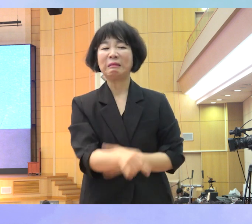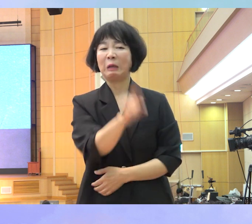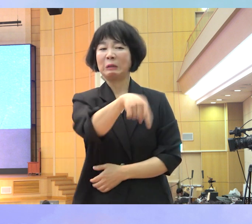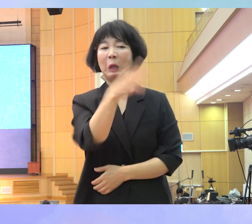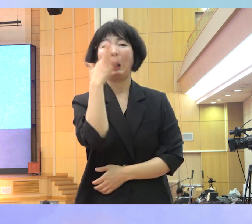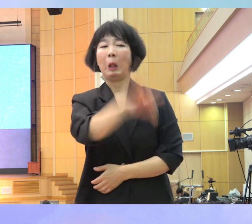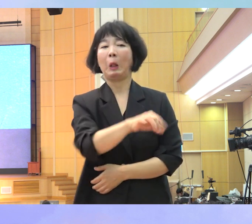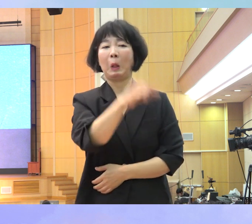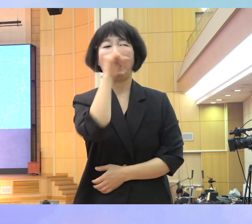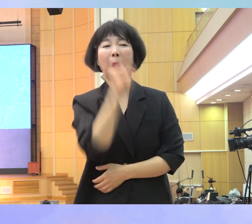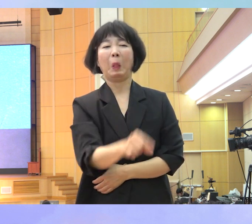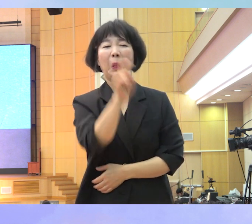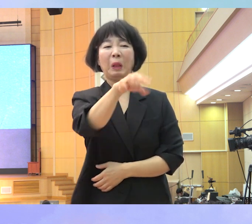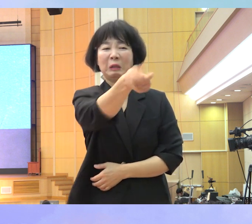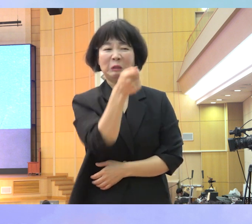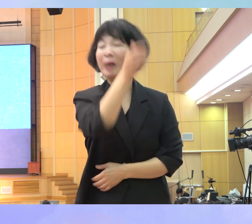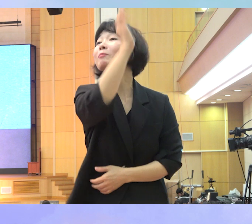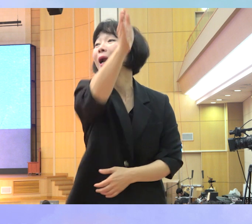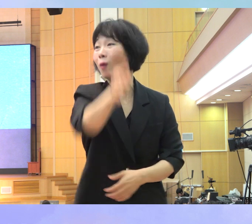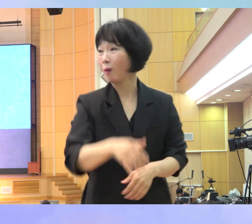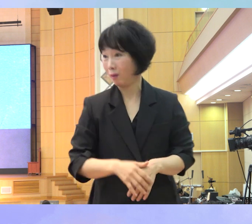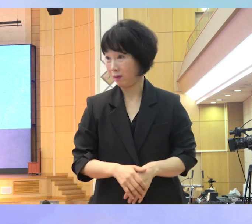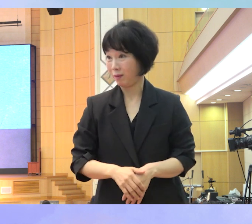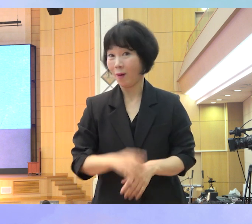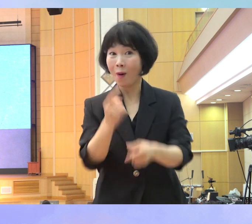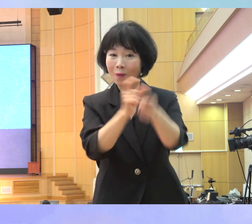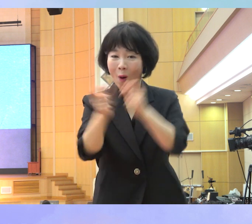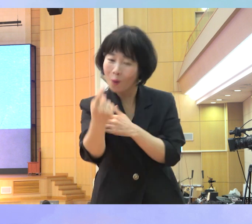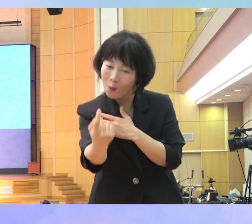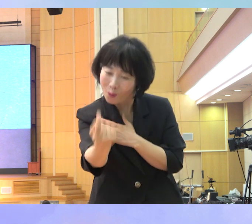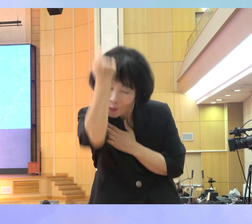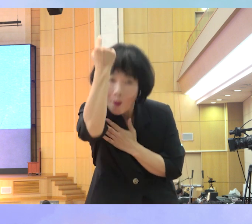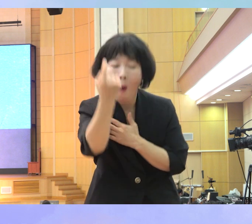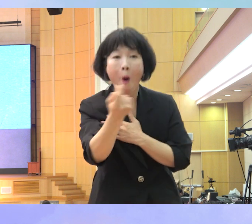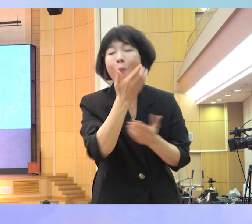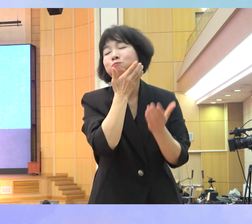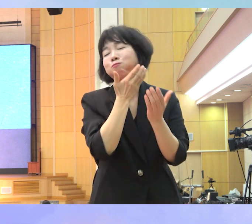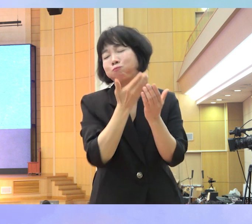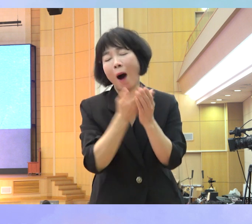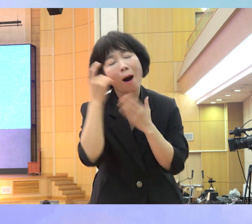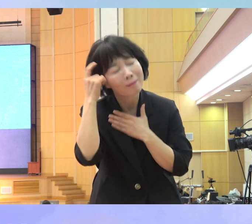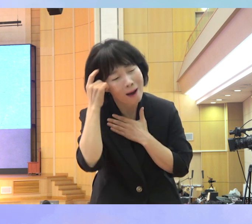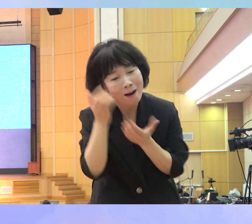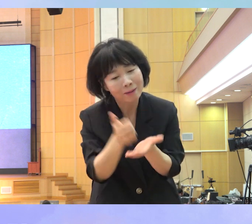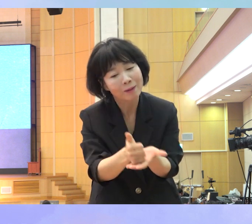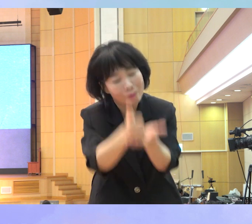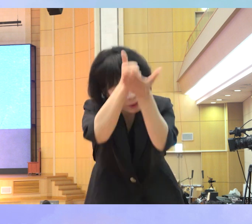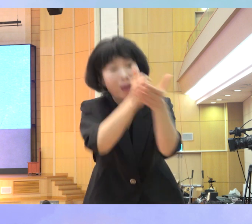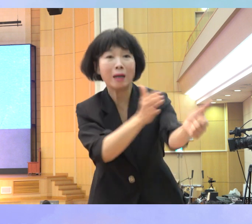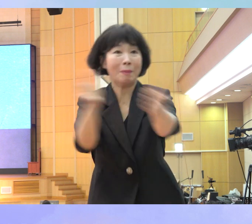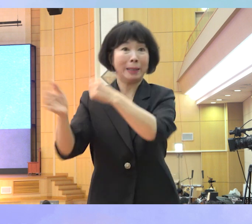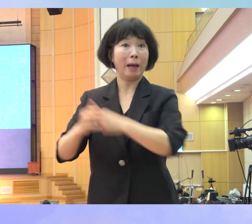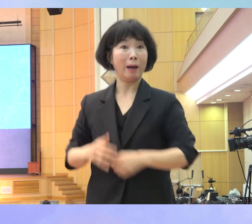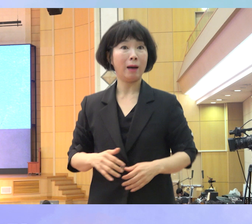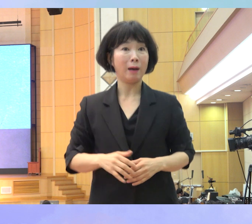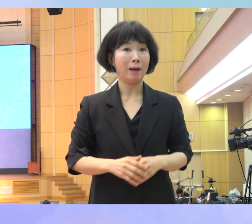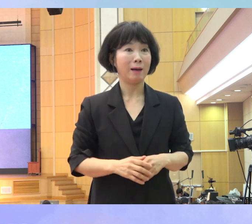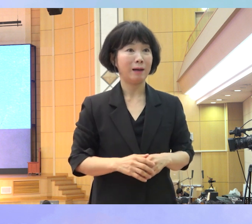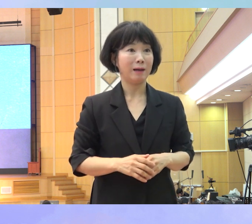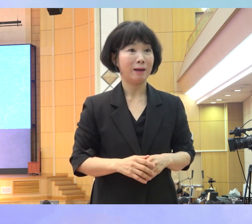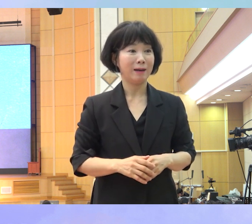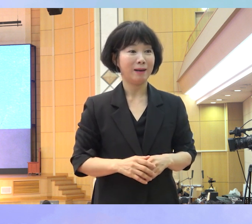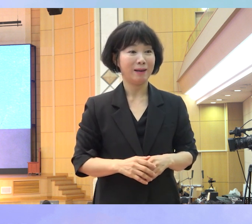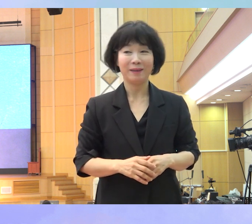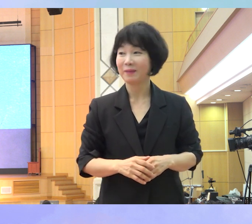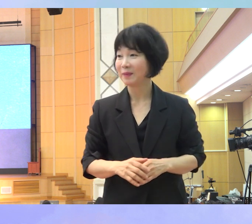남을 나보다 낮게 여기고, 그죠? 그리고 높여드리고 소중히 여겨준다. 이게 존중 아니겠습니까?